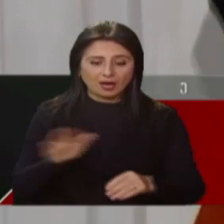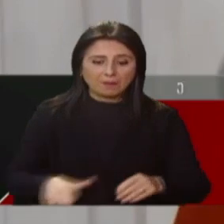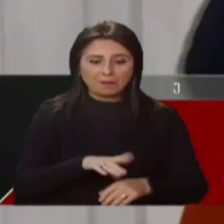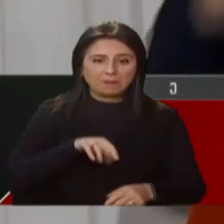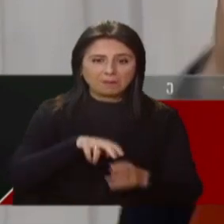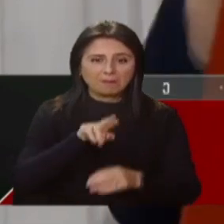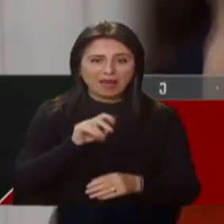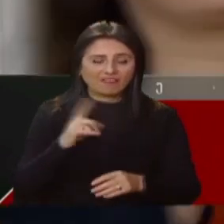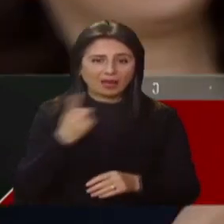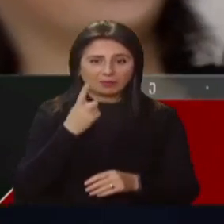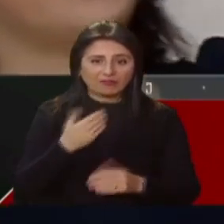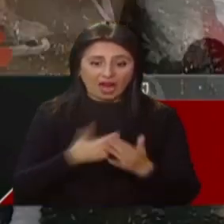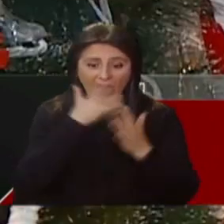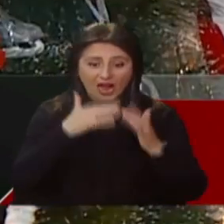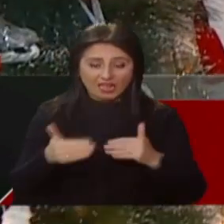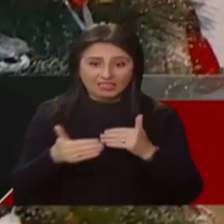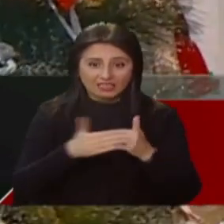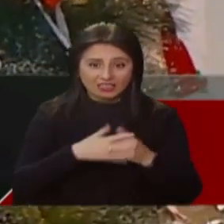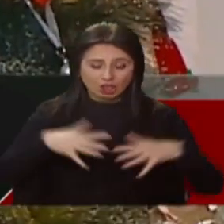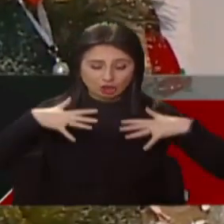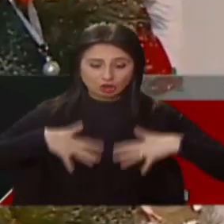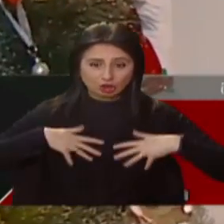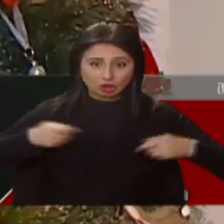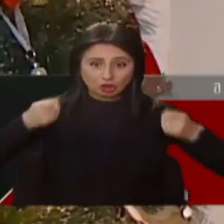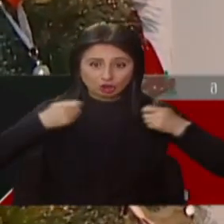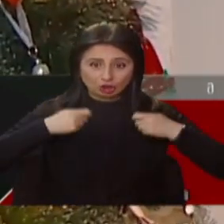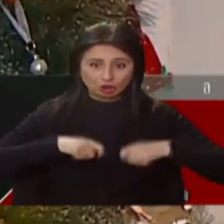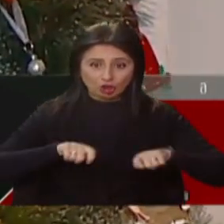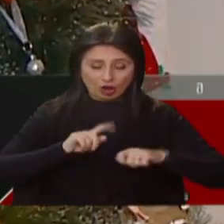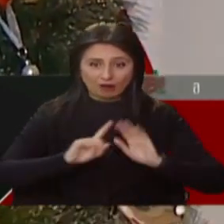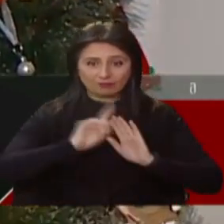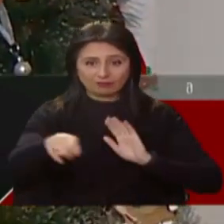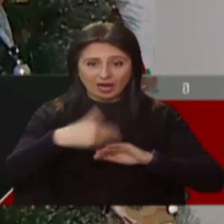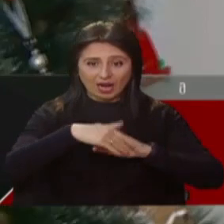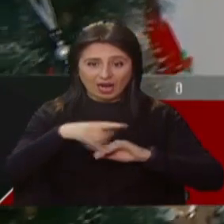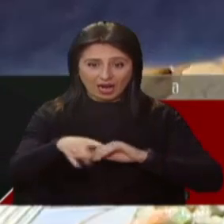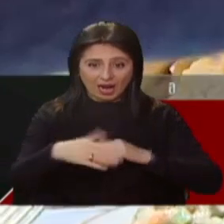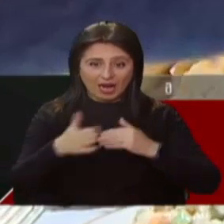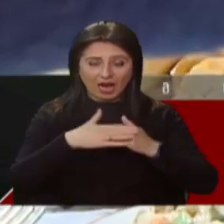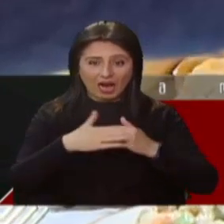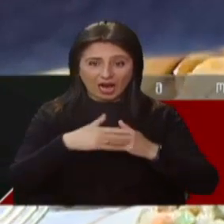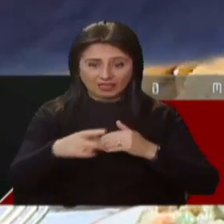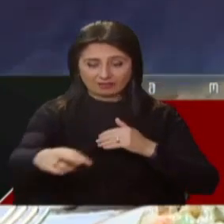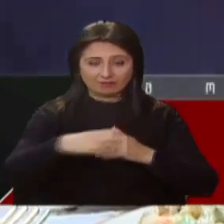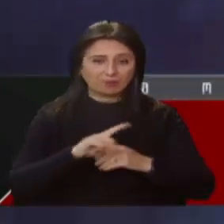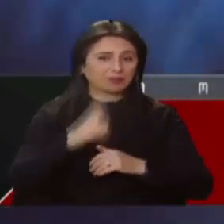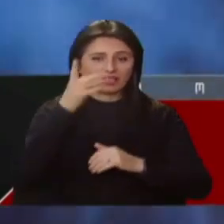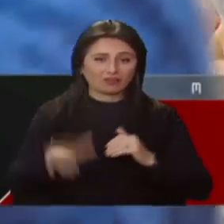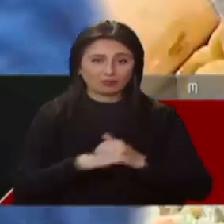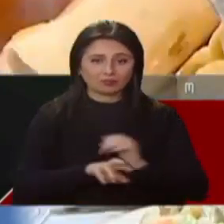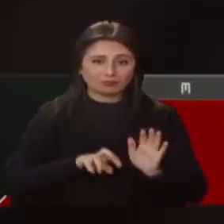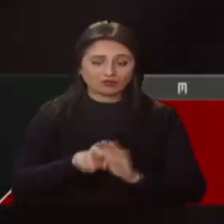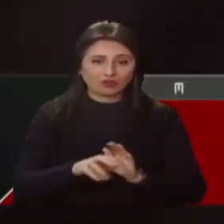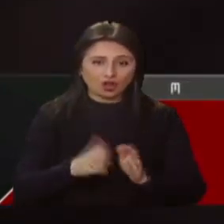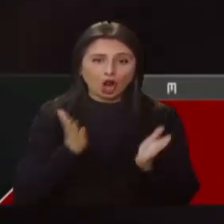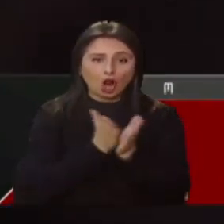გოგონები პაპას ახალი წლის დადგომამდე ჩოხით შემოსავენ და ისიც გარეთ გასული კარის ზღურბლს ძღვენით და